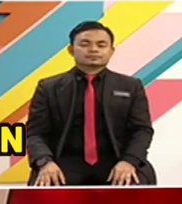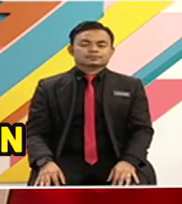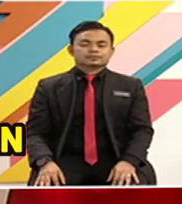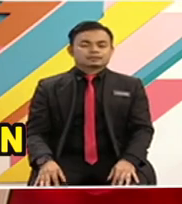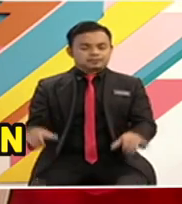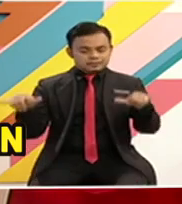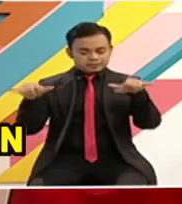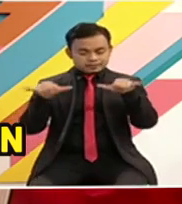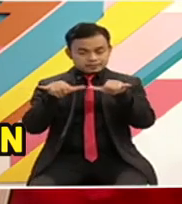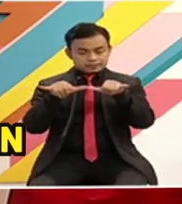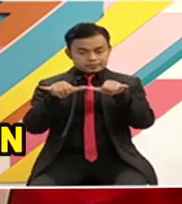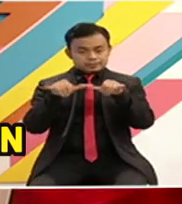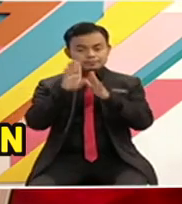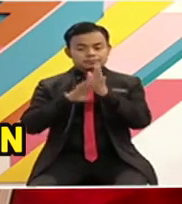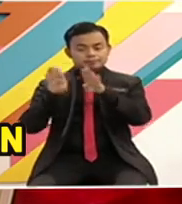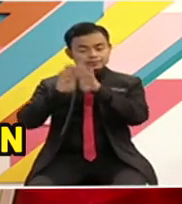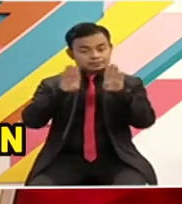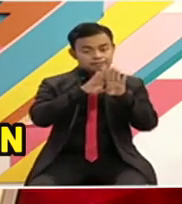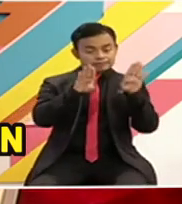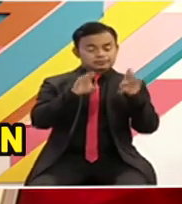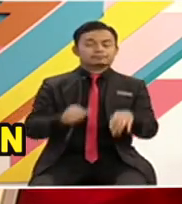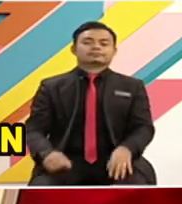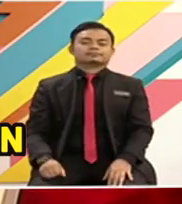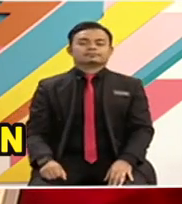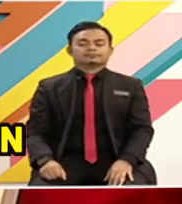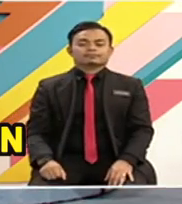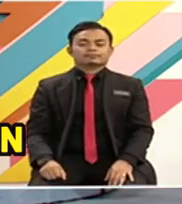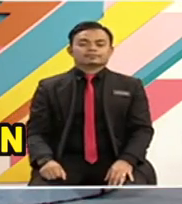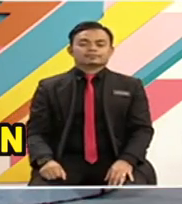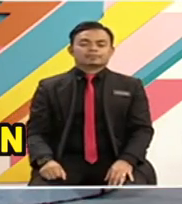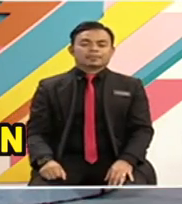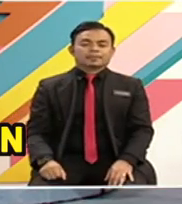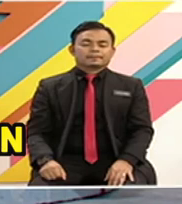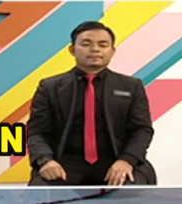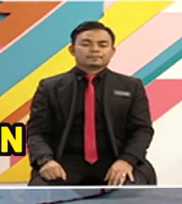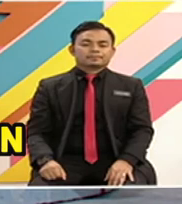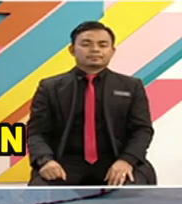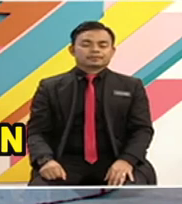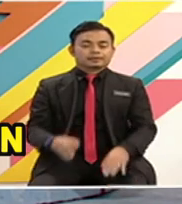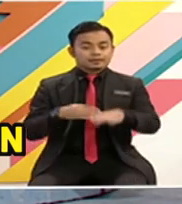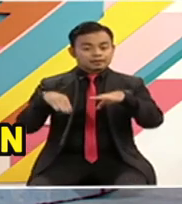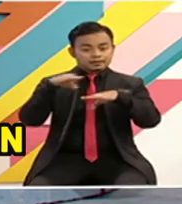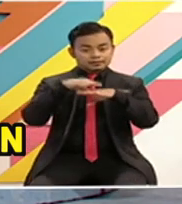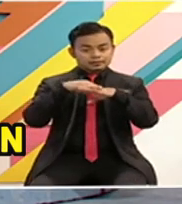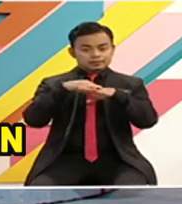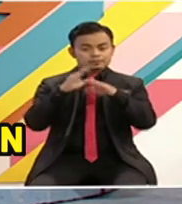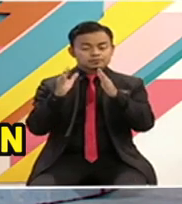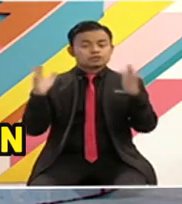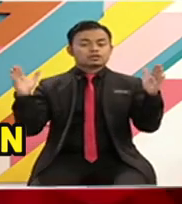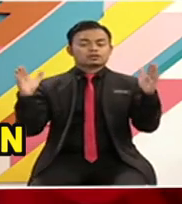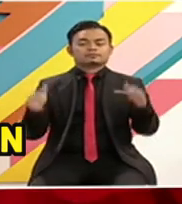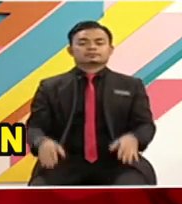size size-nya berbisa juga Aa minus heard batasnya besok meetingnya tuh